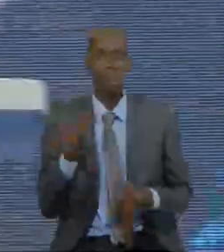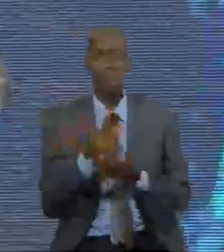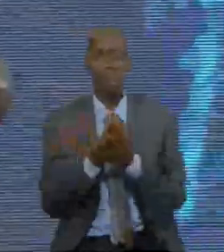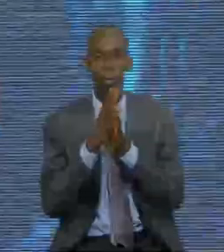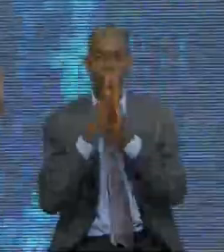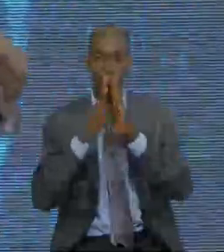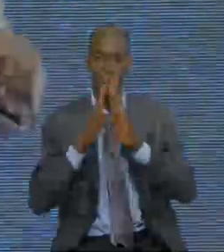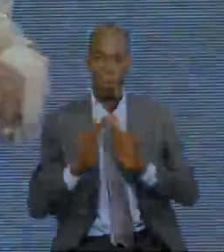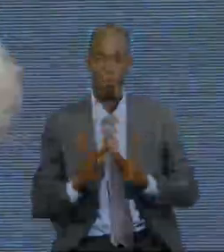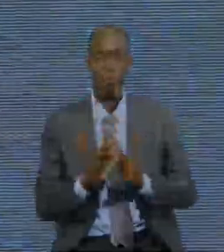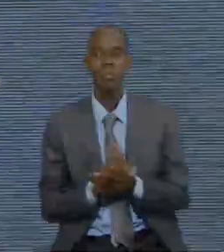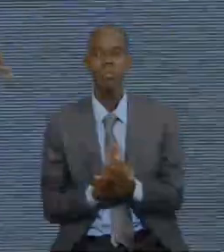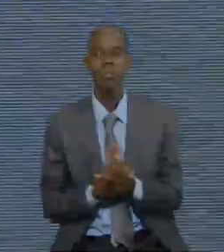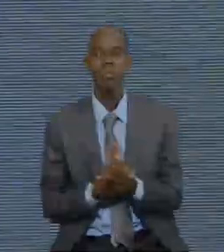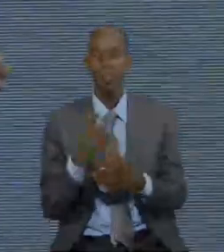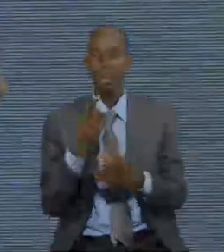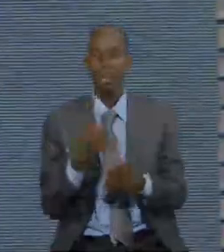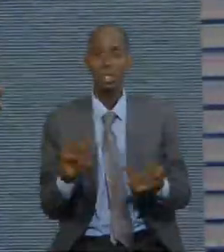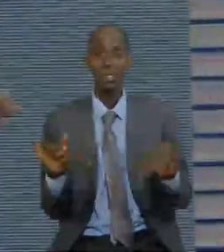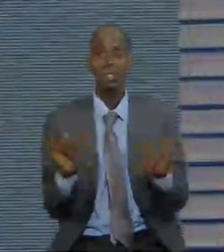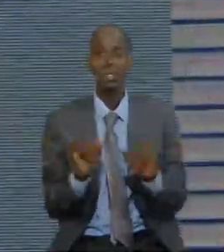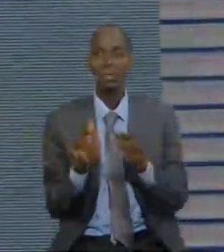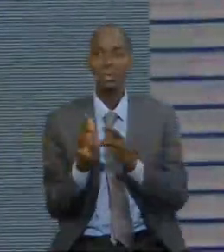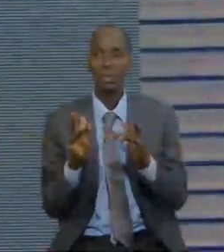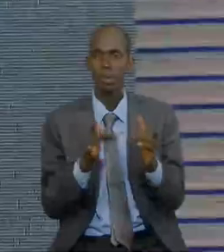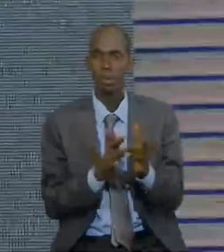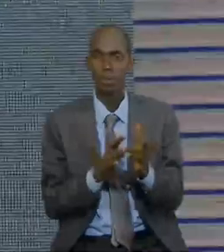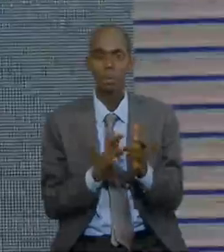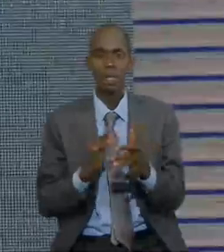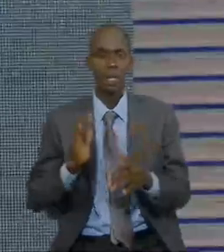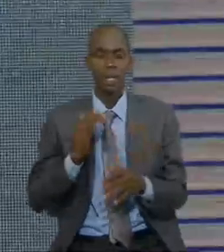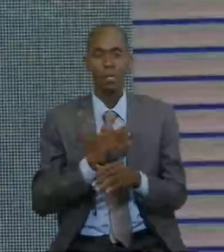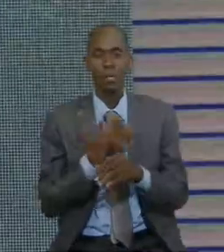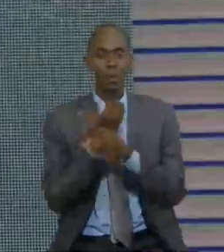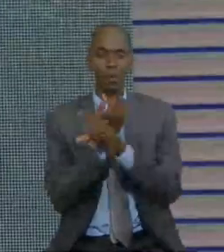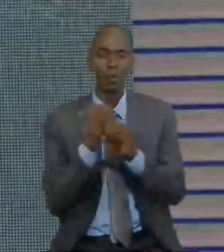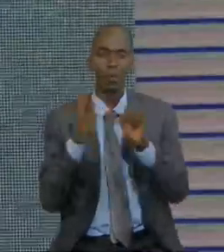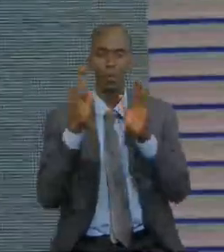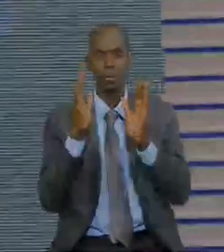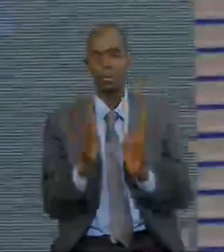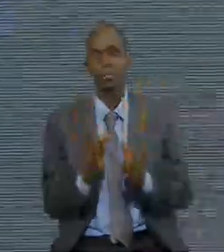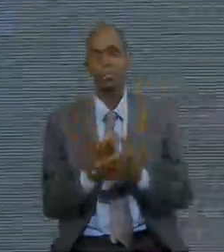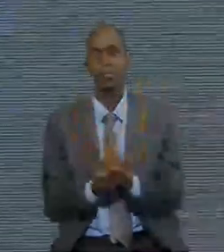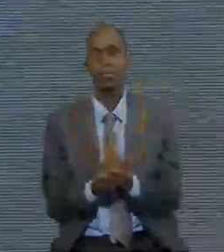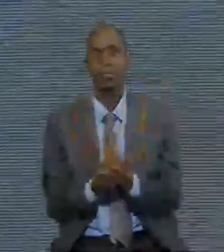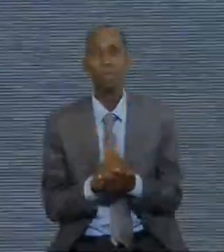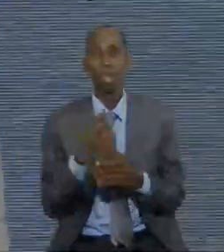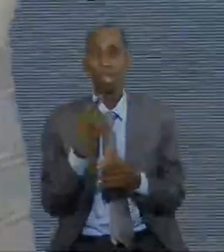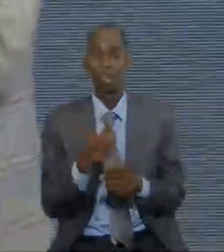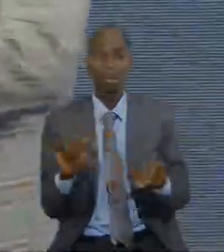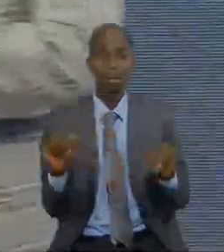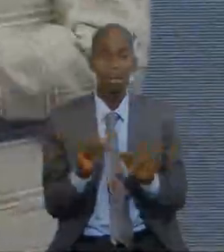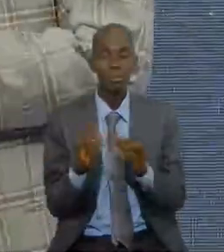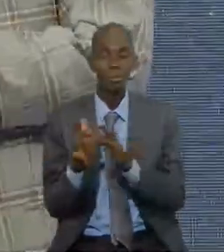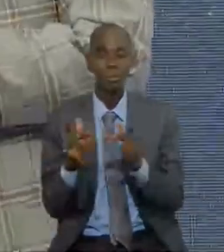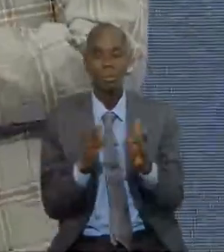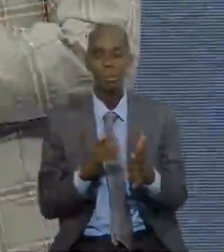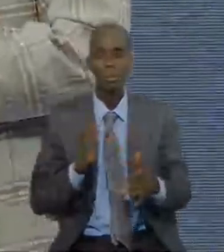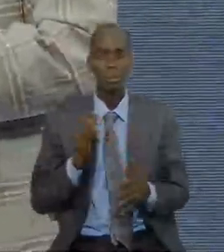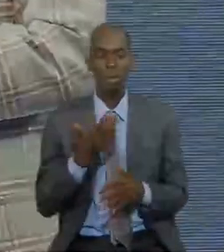et ce soir nous ramenons une ce même Jésus le Prince de la Paix le même Jésus notre